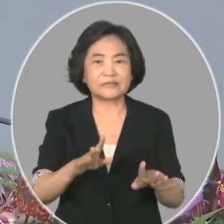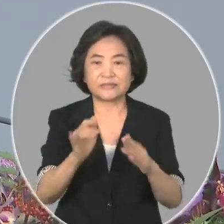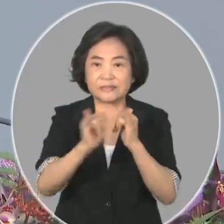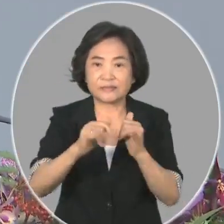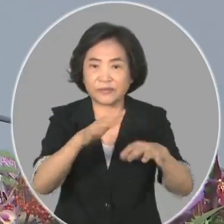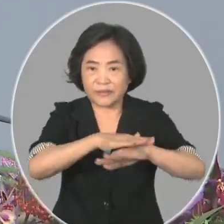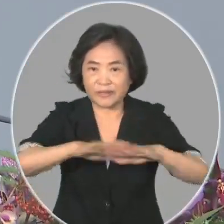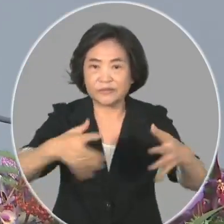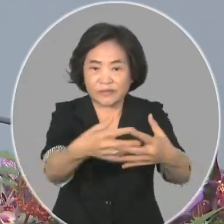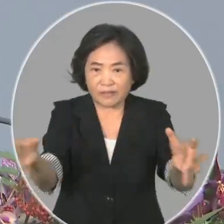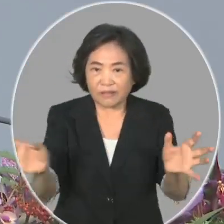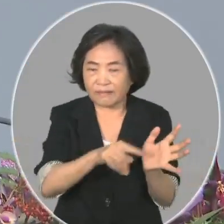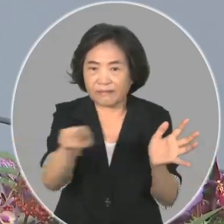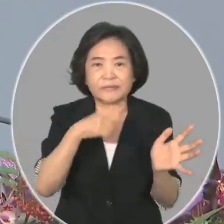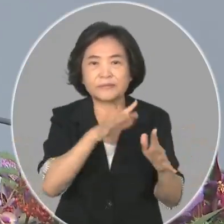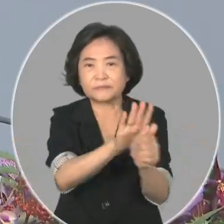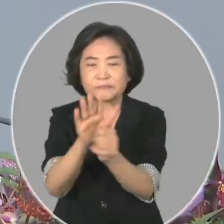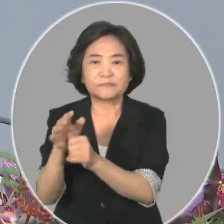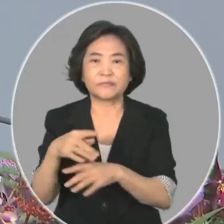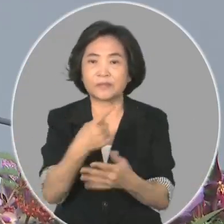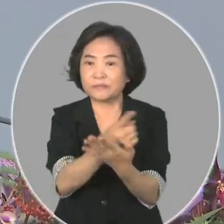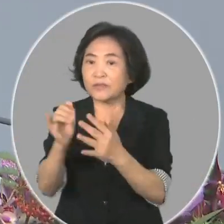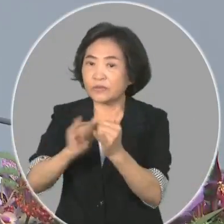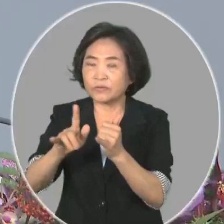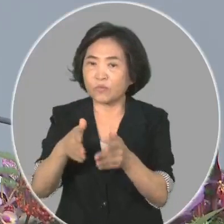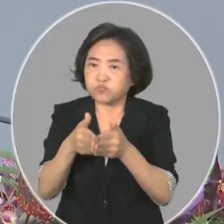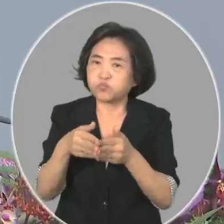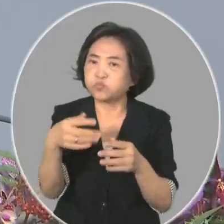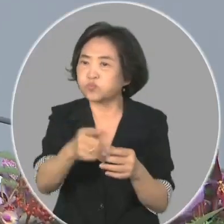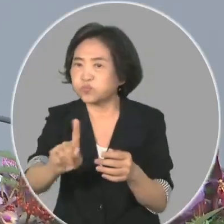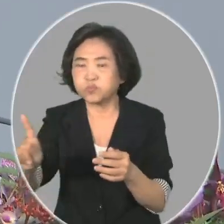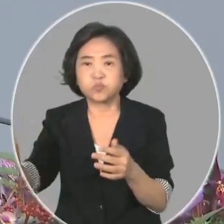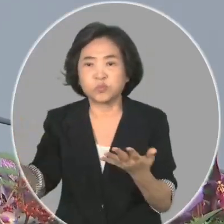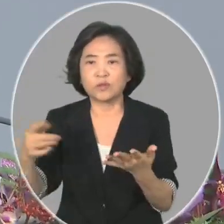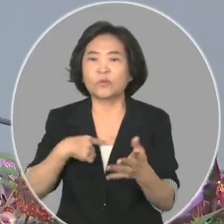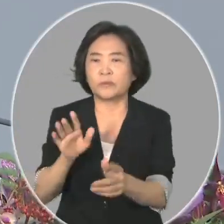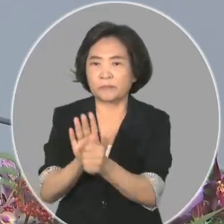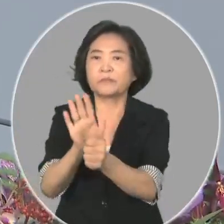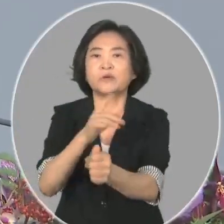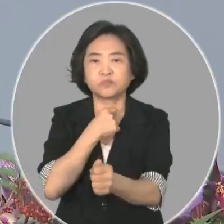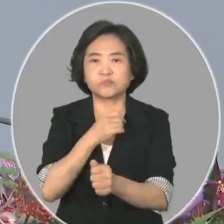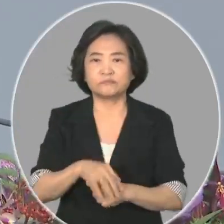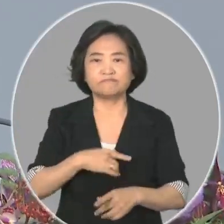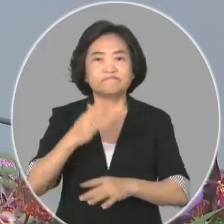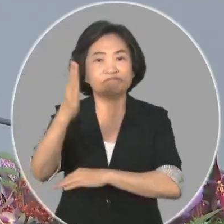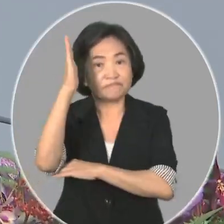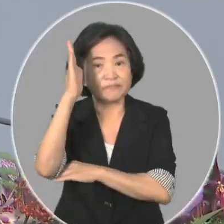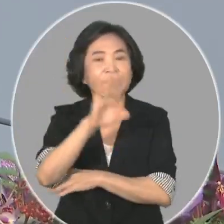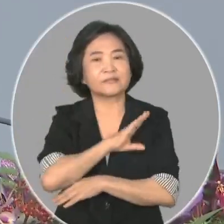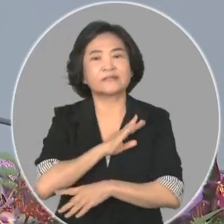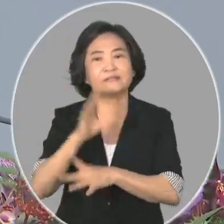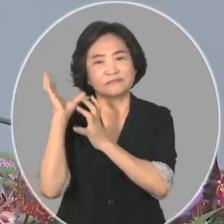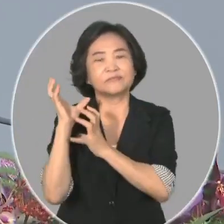网，接住每一月需要协助的国民，是政府无可回